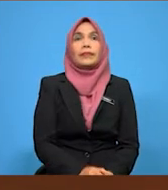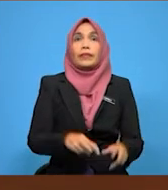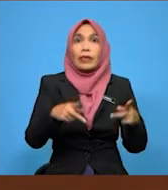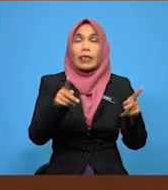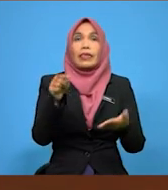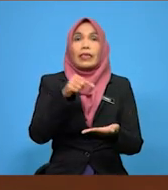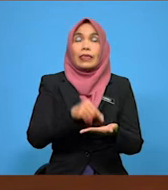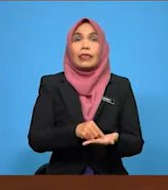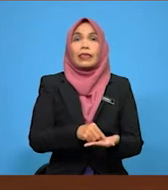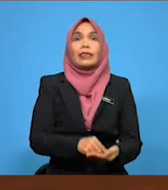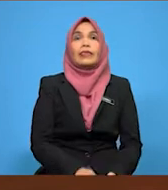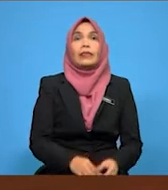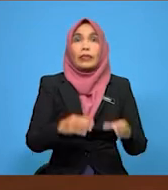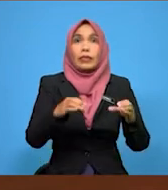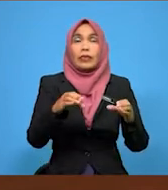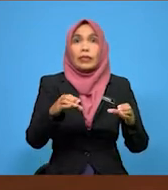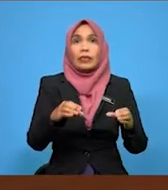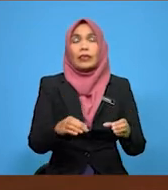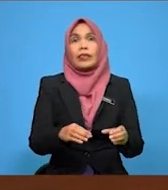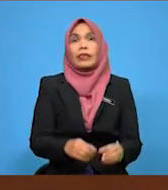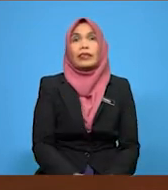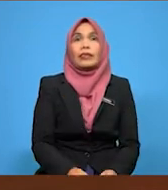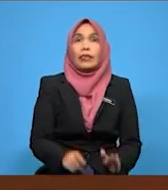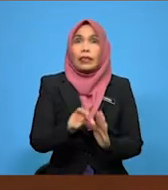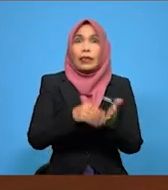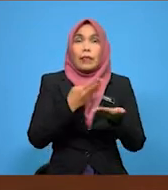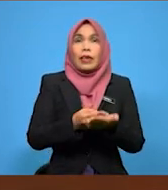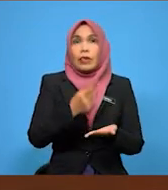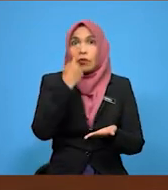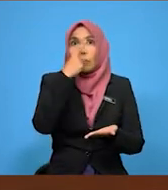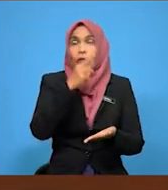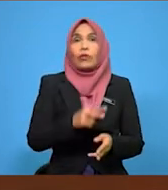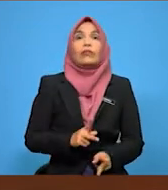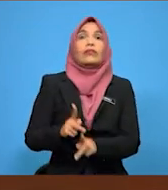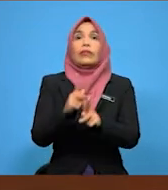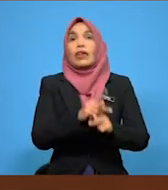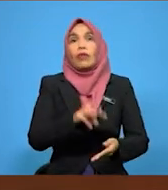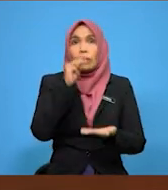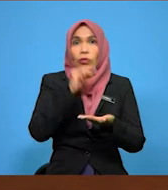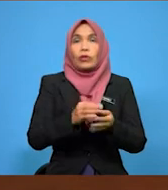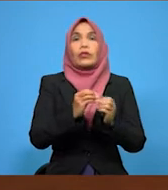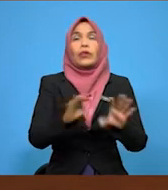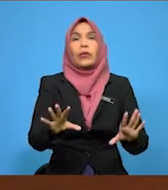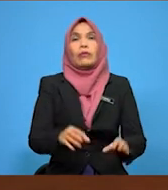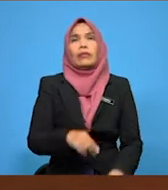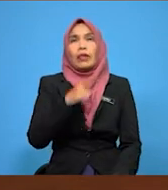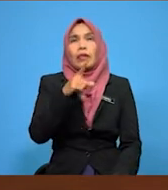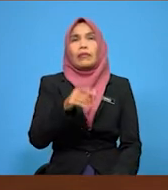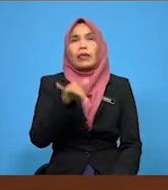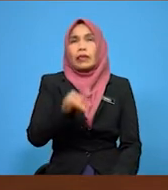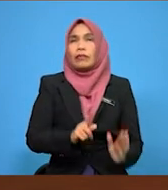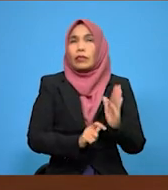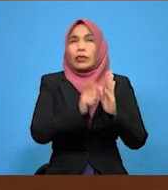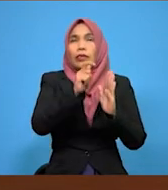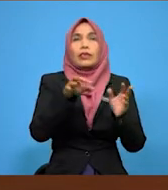merupakan cara terbaik untuk mengawal mutu telur. kelembapan yang terlalu tinggi boleh